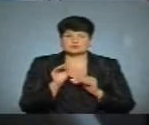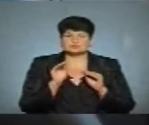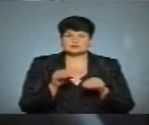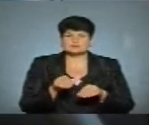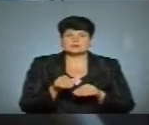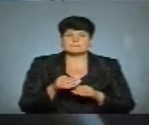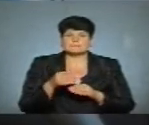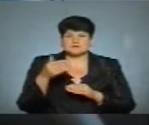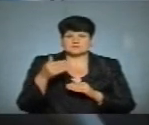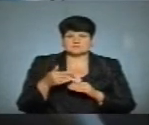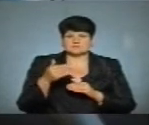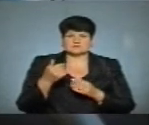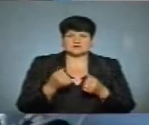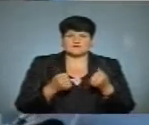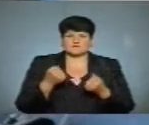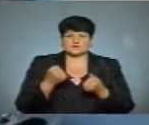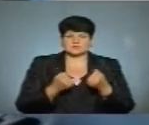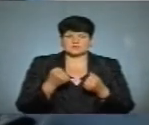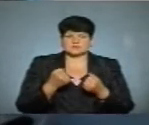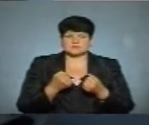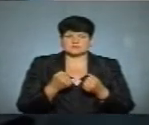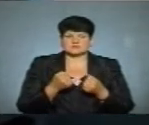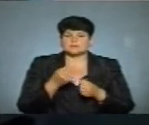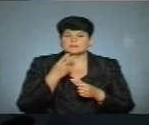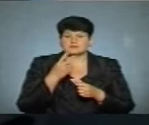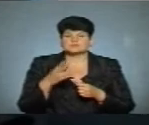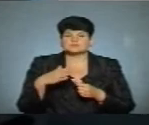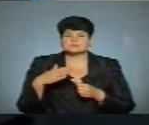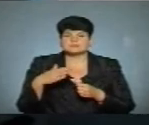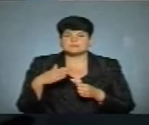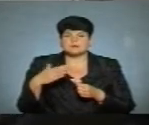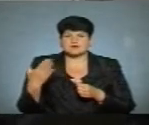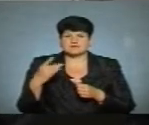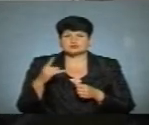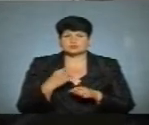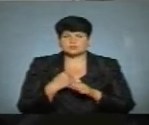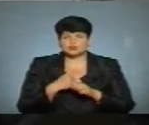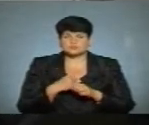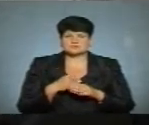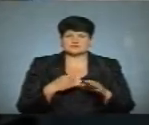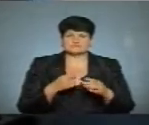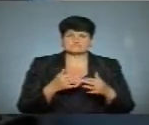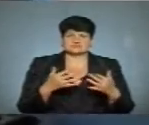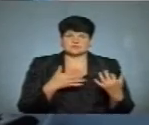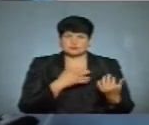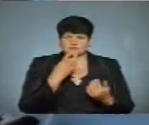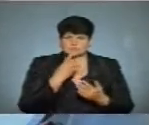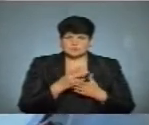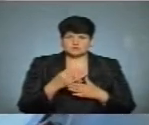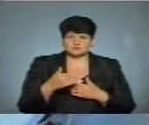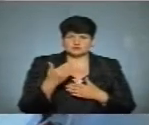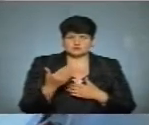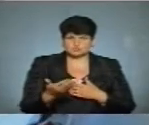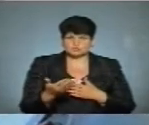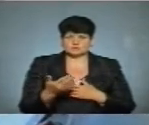на передньому склі біля водія. Бачу справа, що робиться, як заходять в салон. В салоні що робиться перед собою.